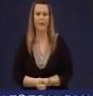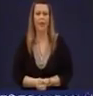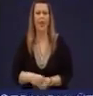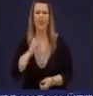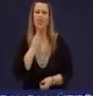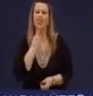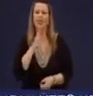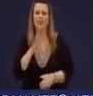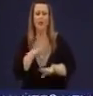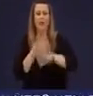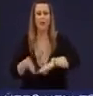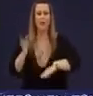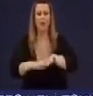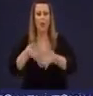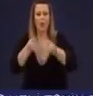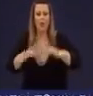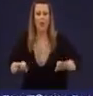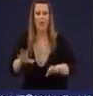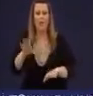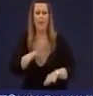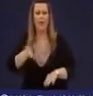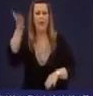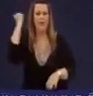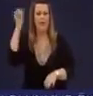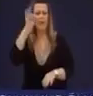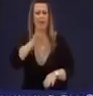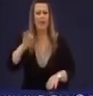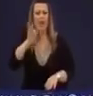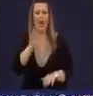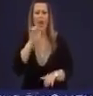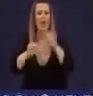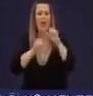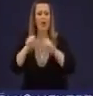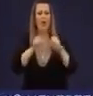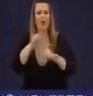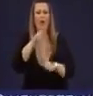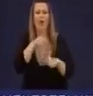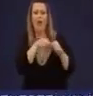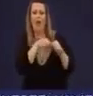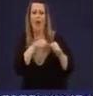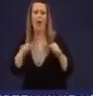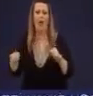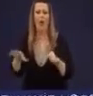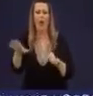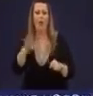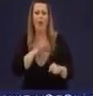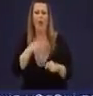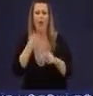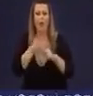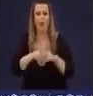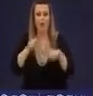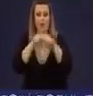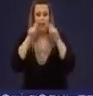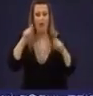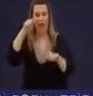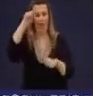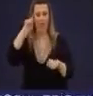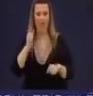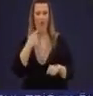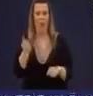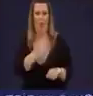Ən çətin anlarda müstəqilliyimizin ilk illərindən ölkədə siyasi hərc-mərcliyin hökm sürdüyü bir zamanda yaradıldı Azərbaycan